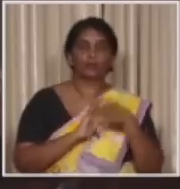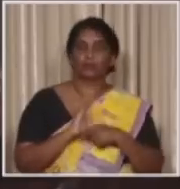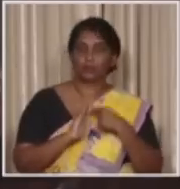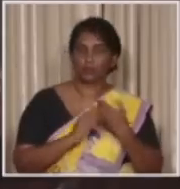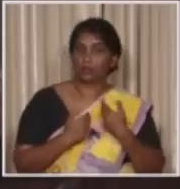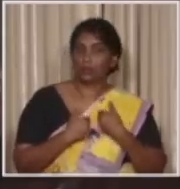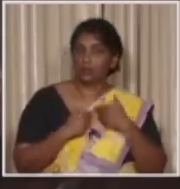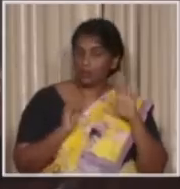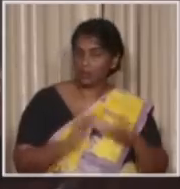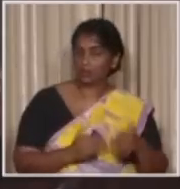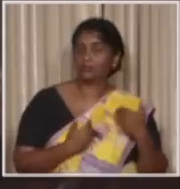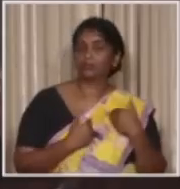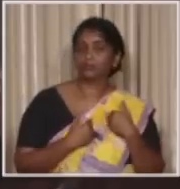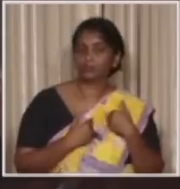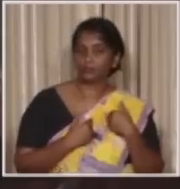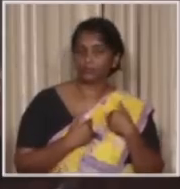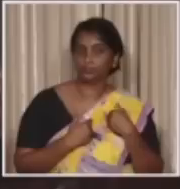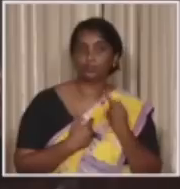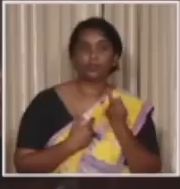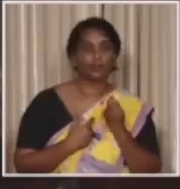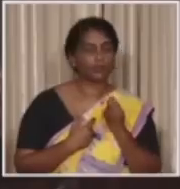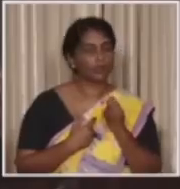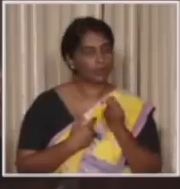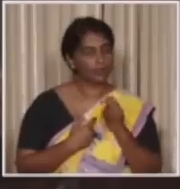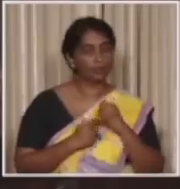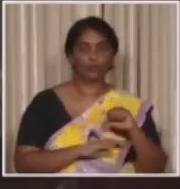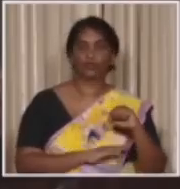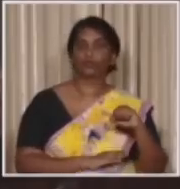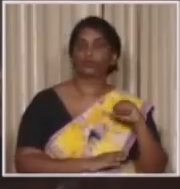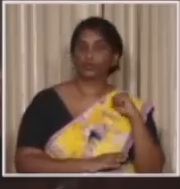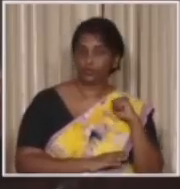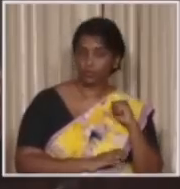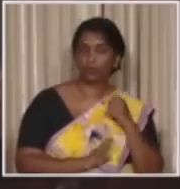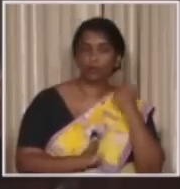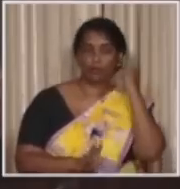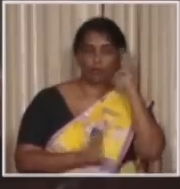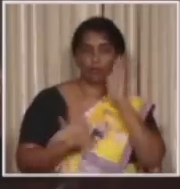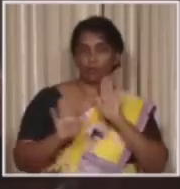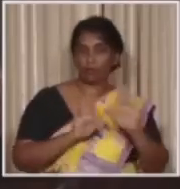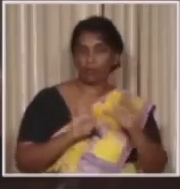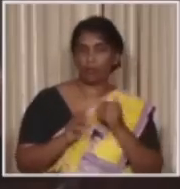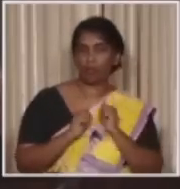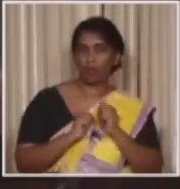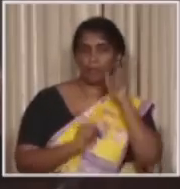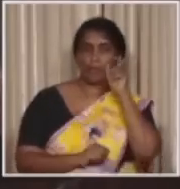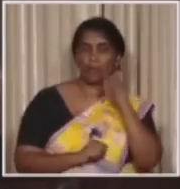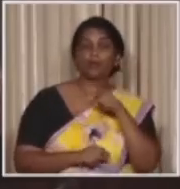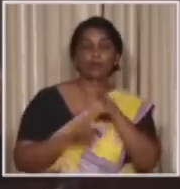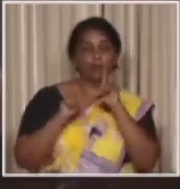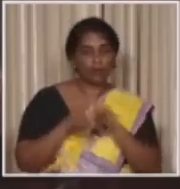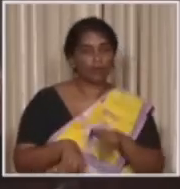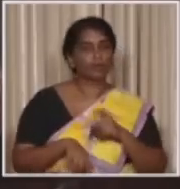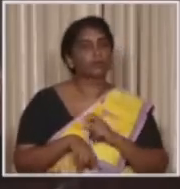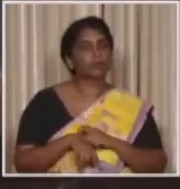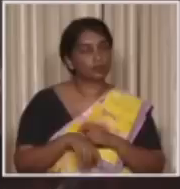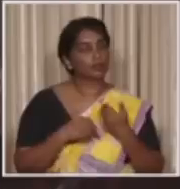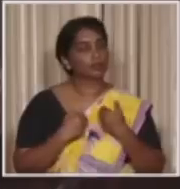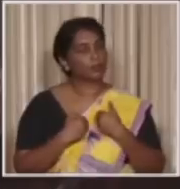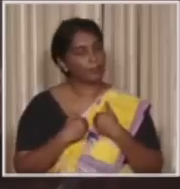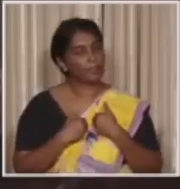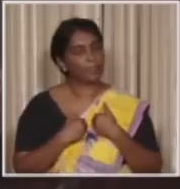අපේ තියෙන ආර්ථික ශක්තිය එක්ක කලමනාකරණය කරලා බලද්දී මේ වගේ මොහොතක